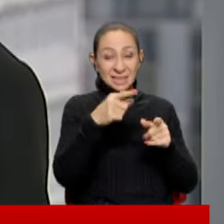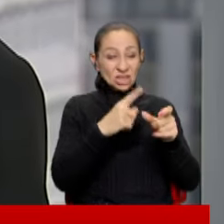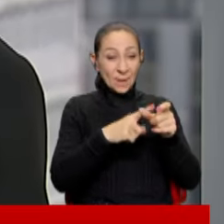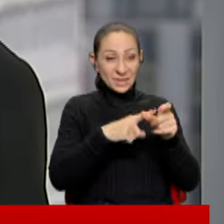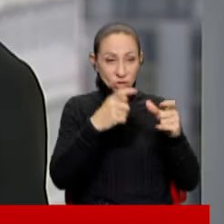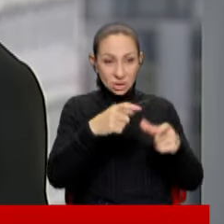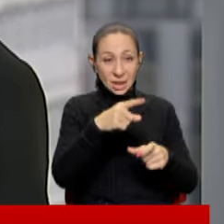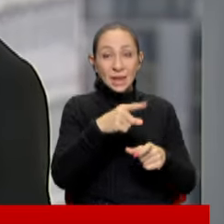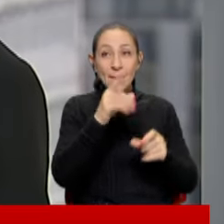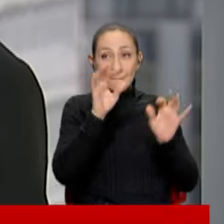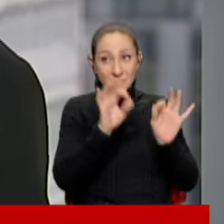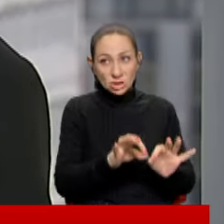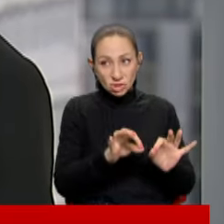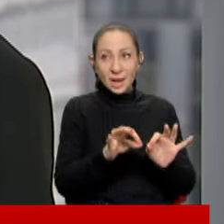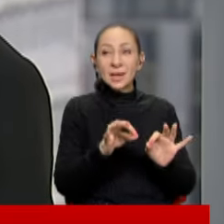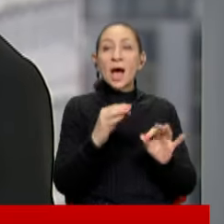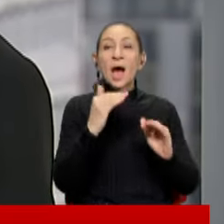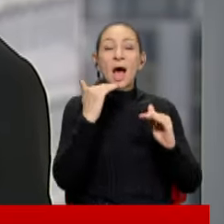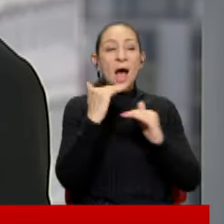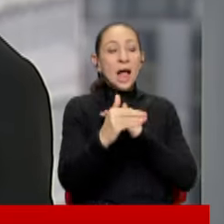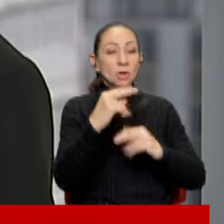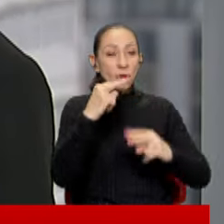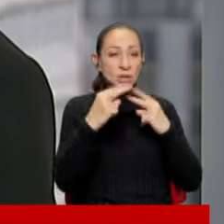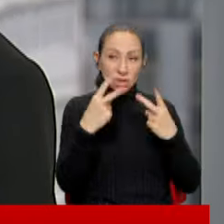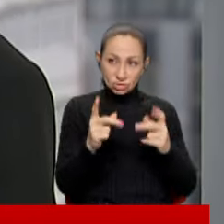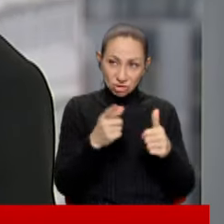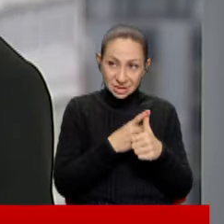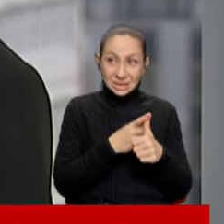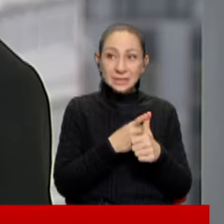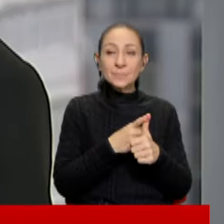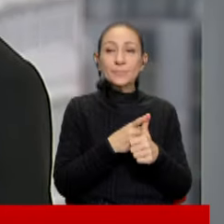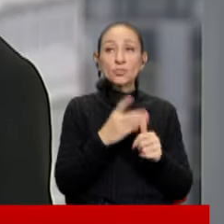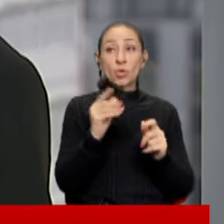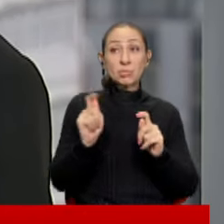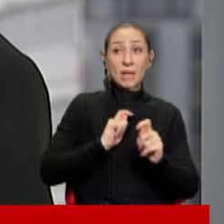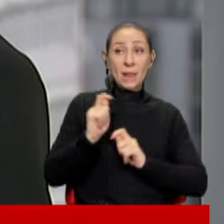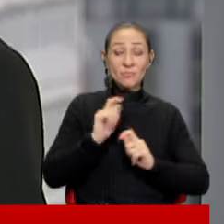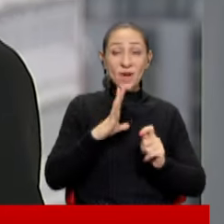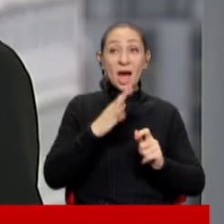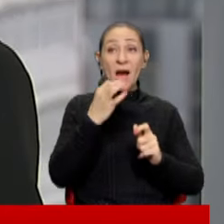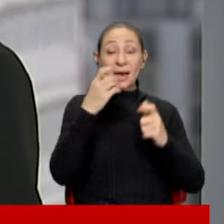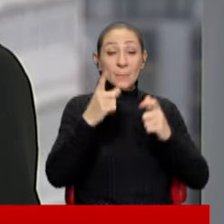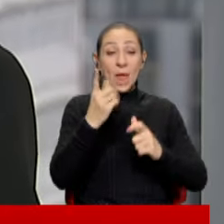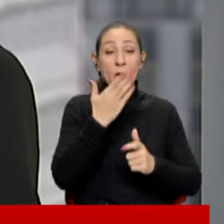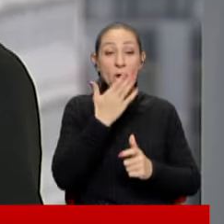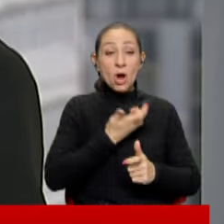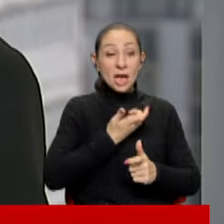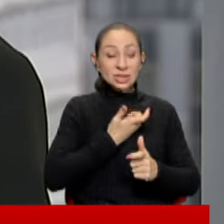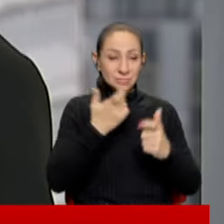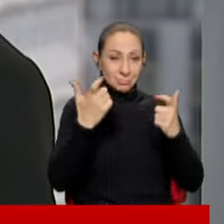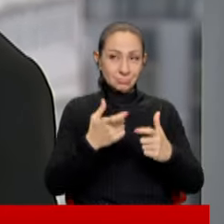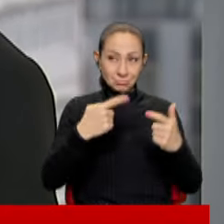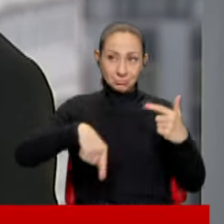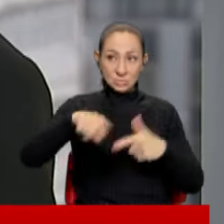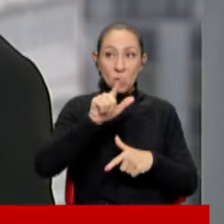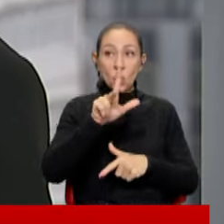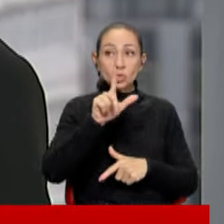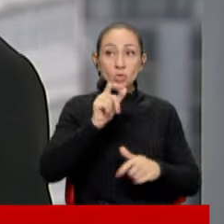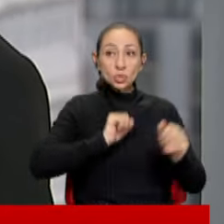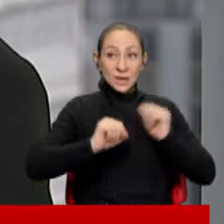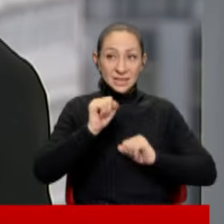bölgemiz. Cebeci'den başlayarak mesela halk lokantası açacağız. Çok talep var. Ankara aynı zamanda bir öğrenci kenti. 13